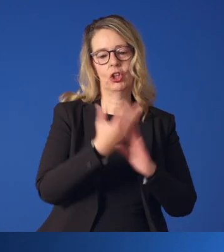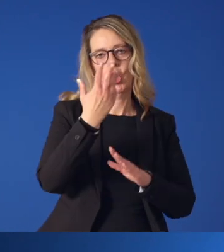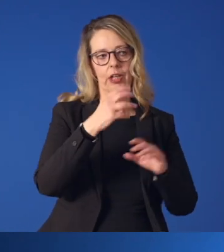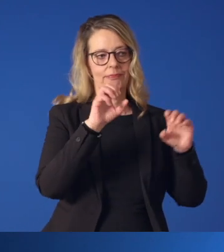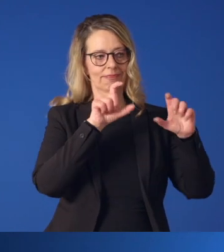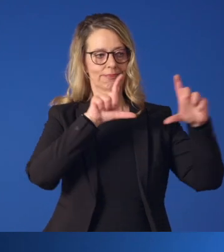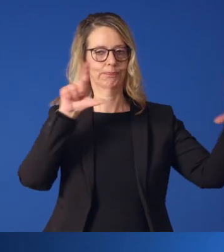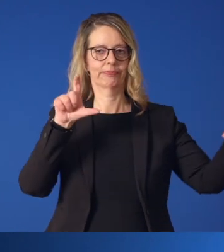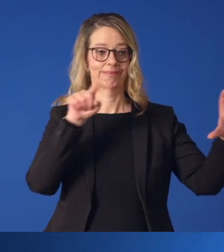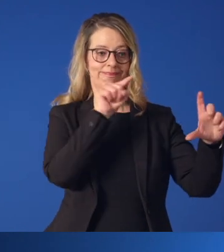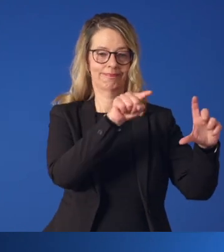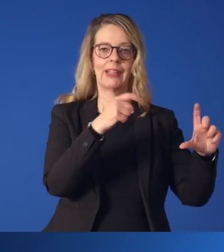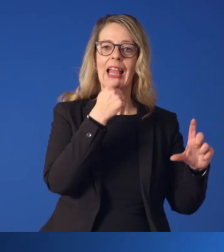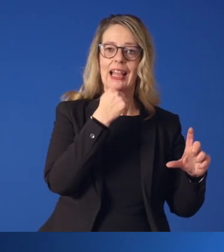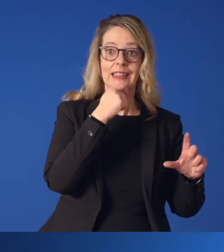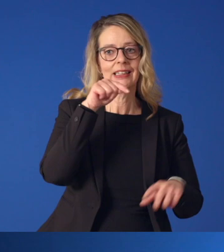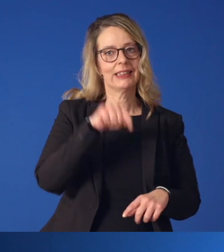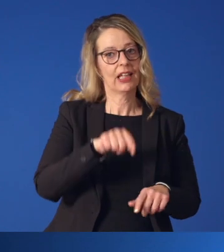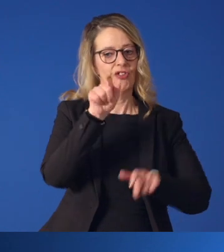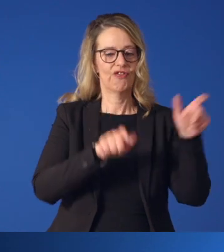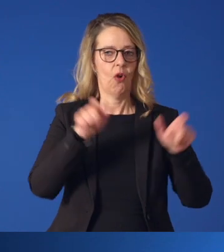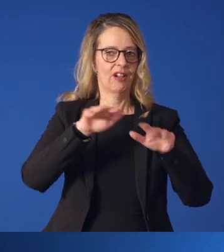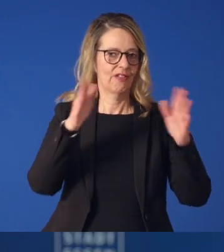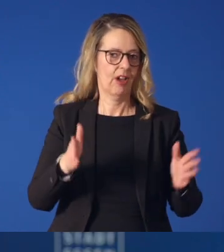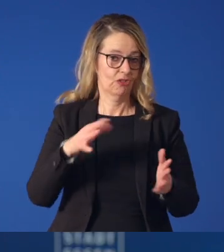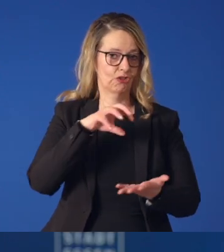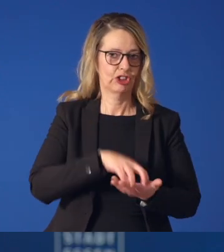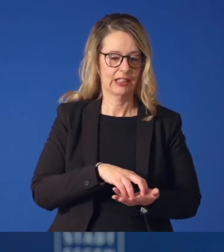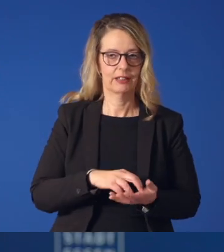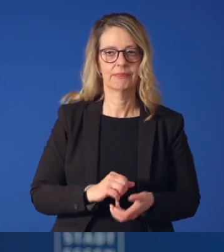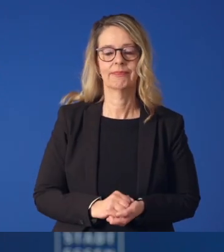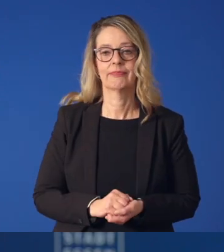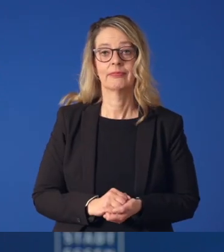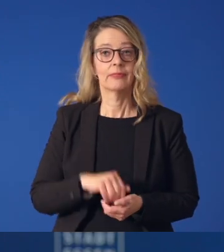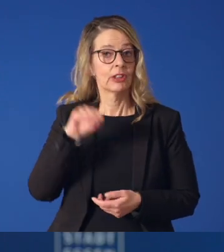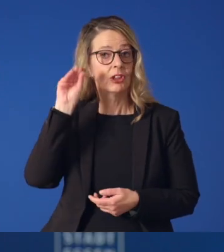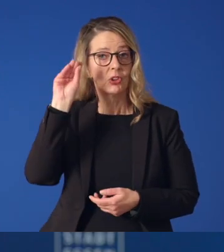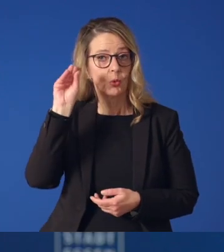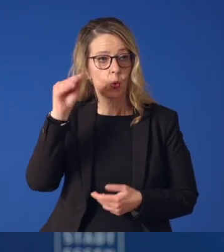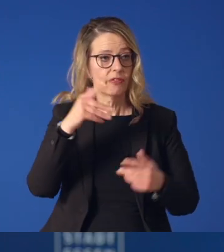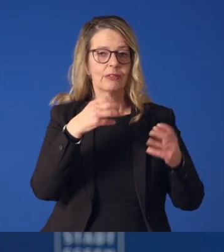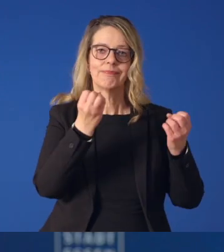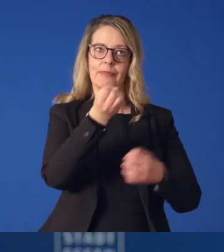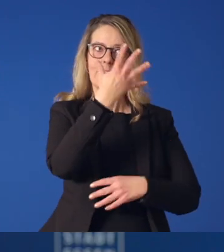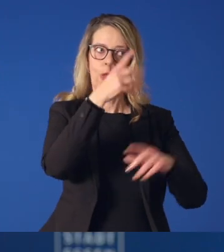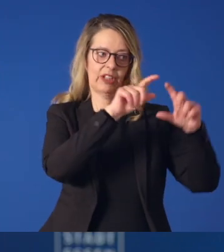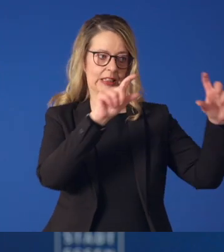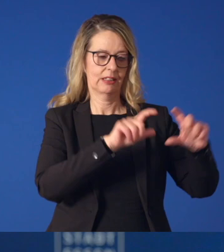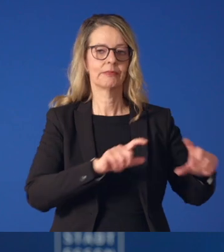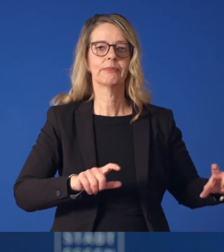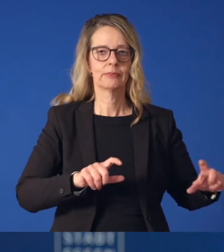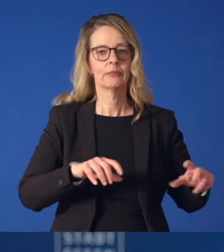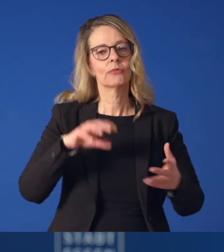neue Leuchtschrift. Essen, die Volkwangstadt. Auch wie wir in Zukunft mit der Leuchtschrift umgehen wollen,